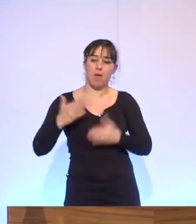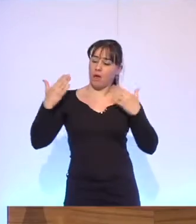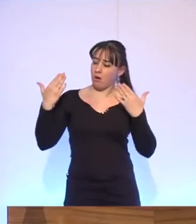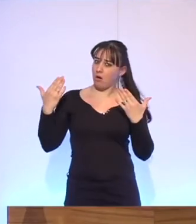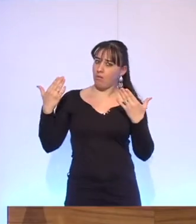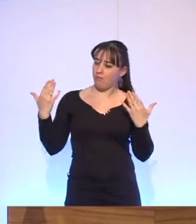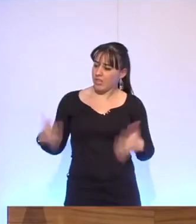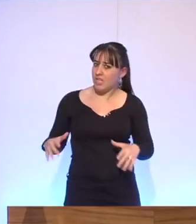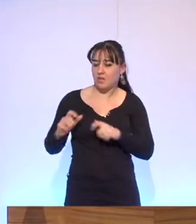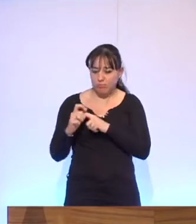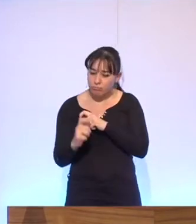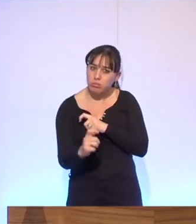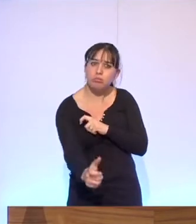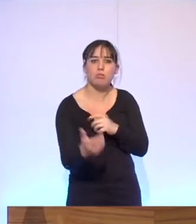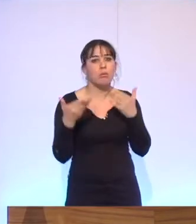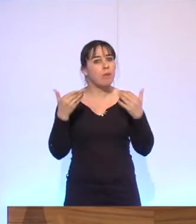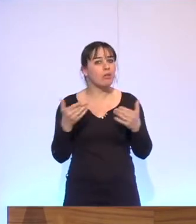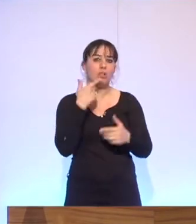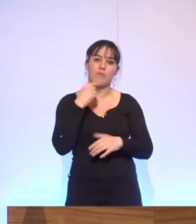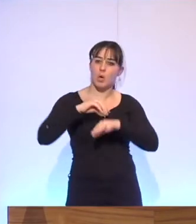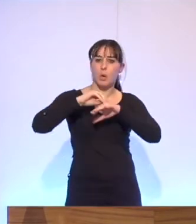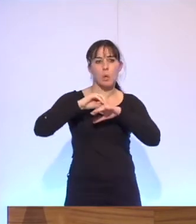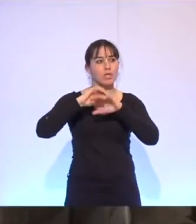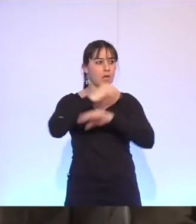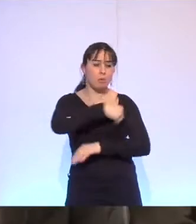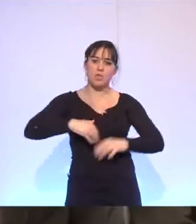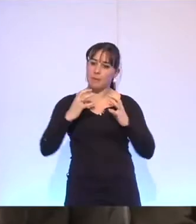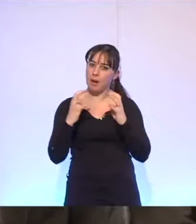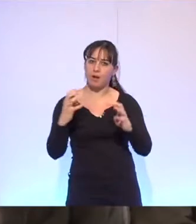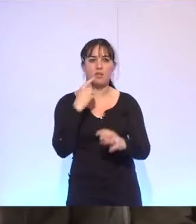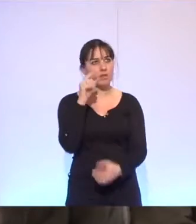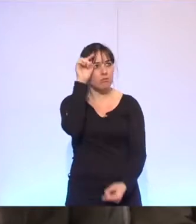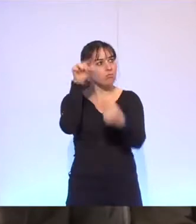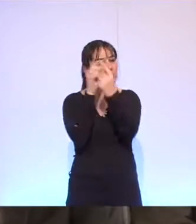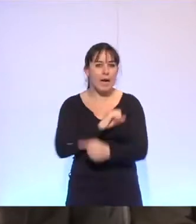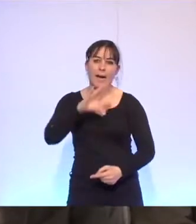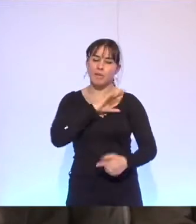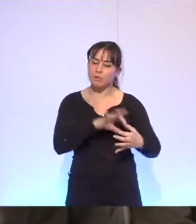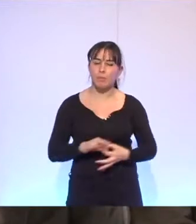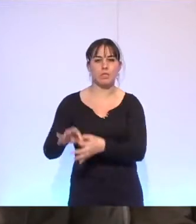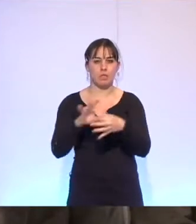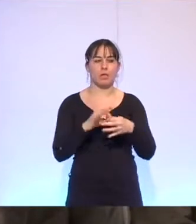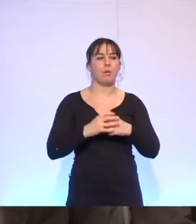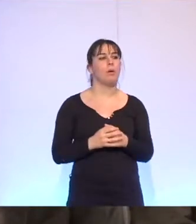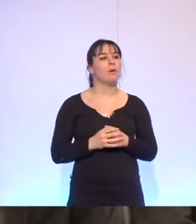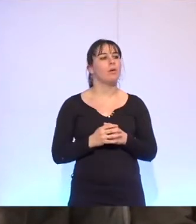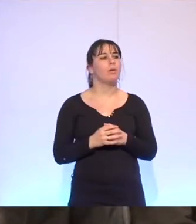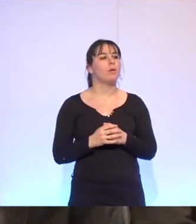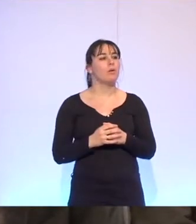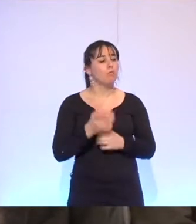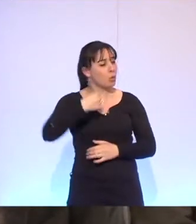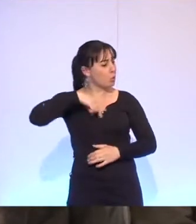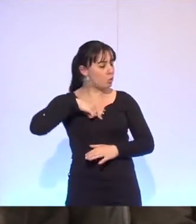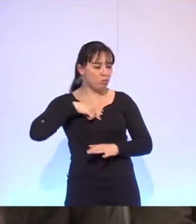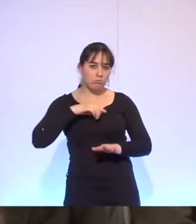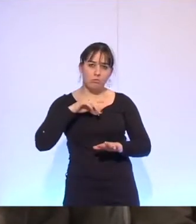le travail au sein du conseil municipal dans un esprit de responsabilité. Il est donc tout à fait normal que nous suivions